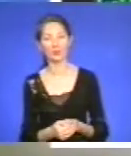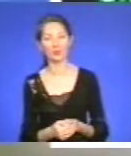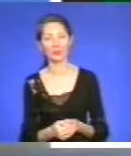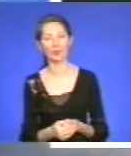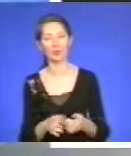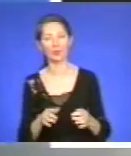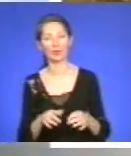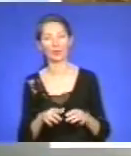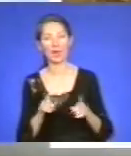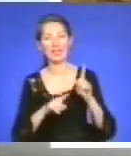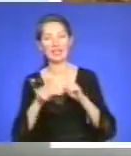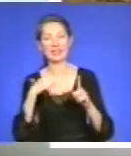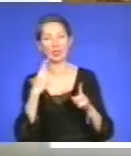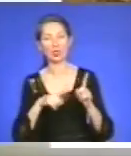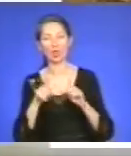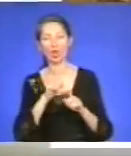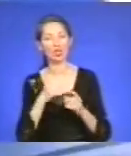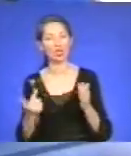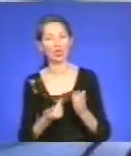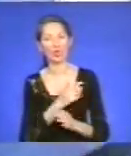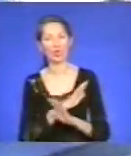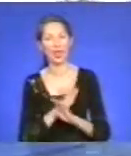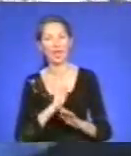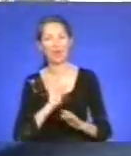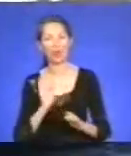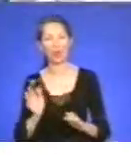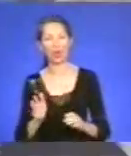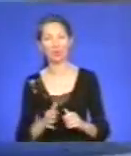Сесія обласної ради знову не відбулася.